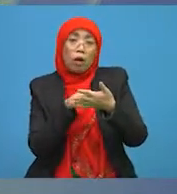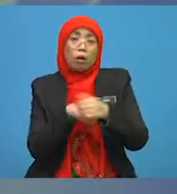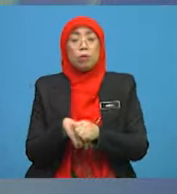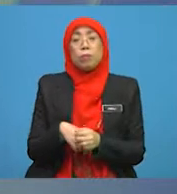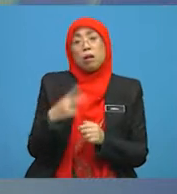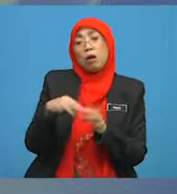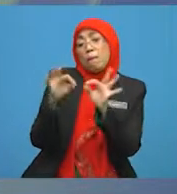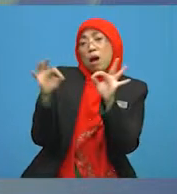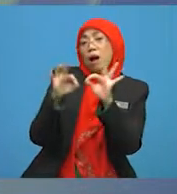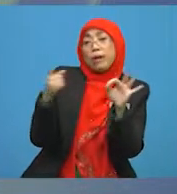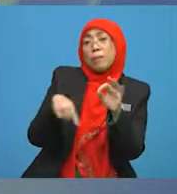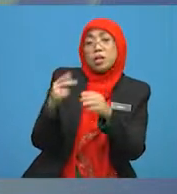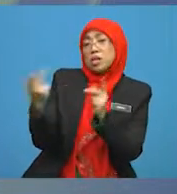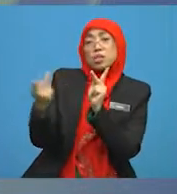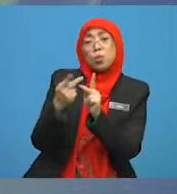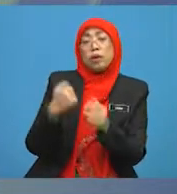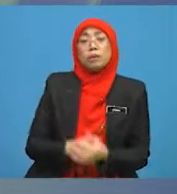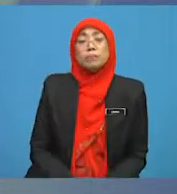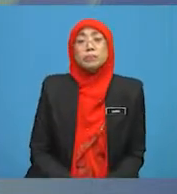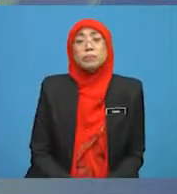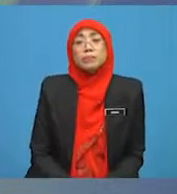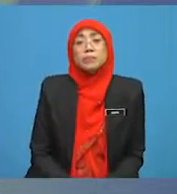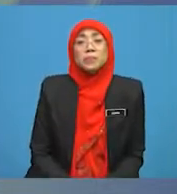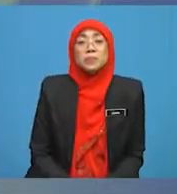atau penyempitan dari segi maknanya.